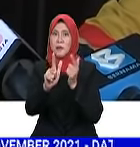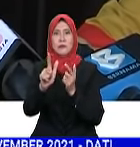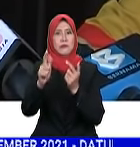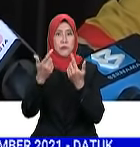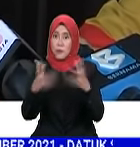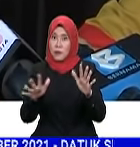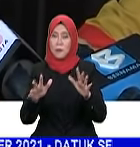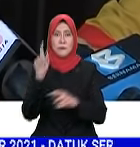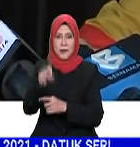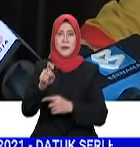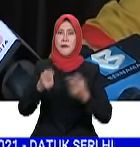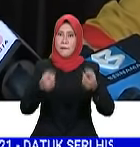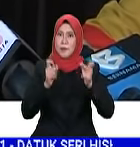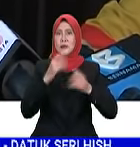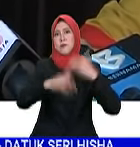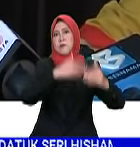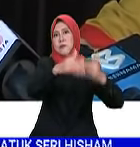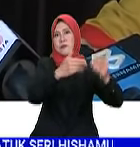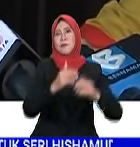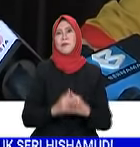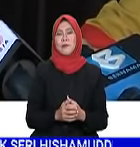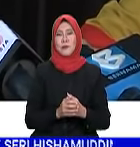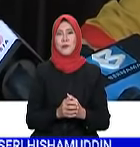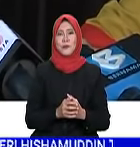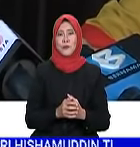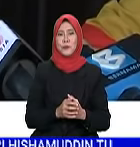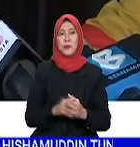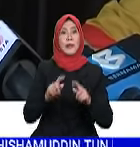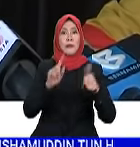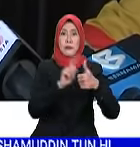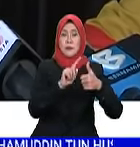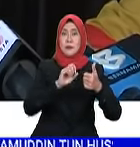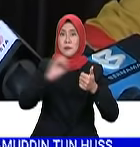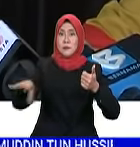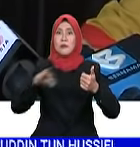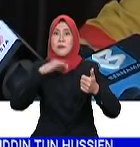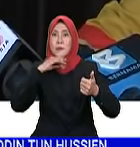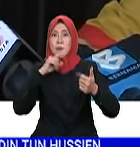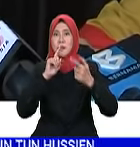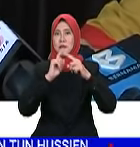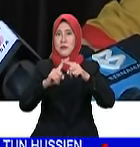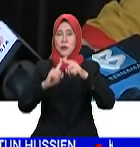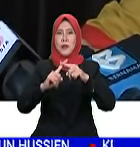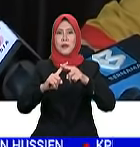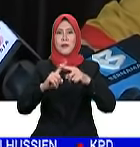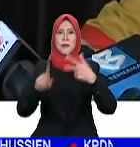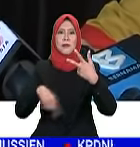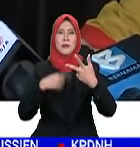disegerakan. Pasar, tempat sampah, Dewan Serbaguna.